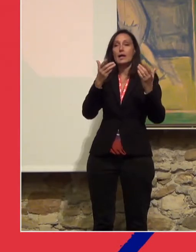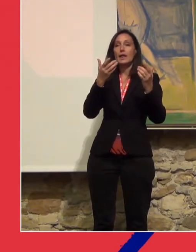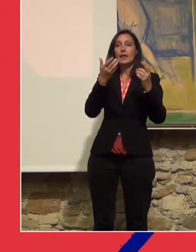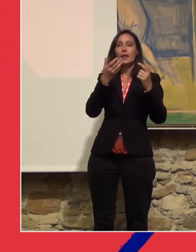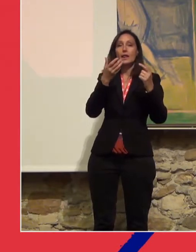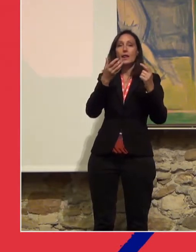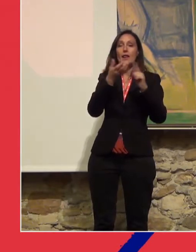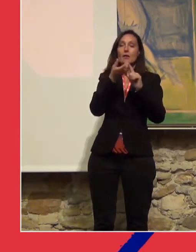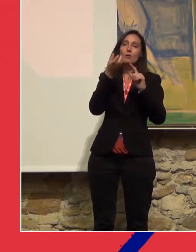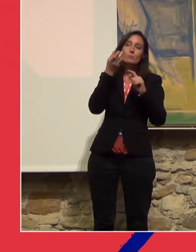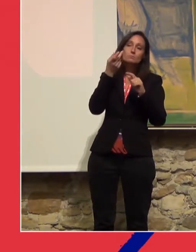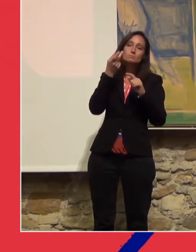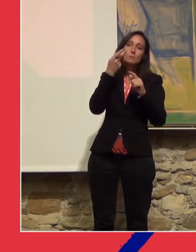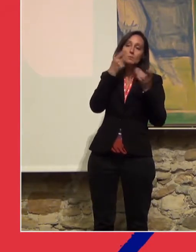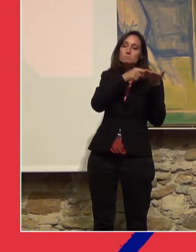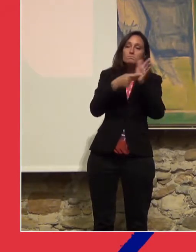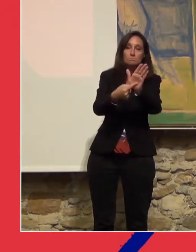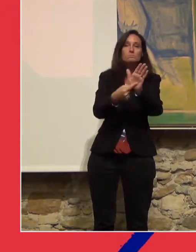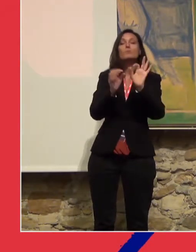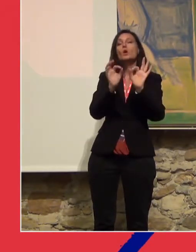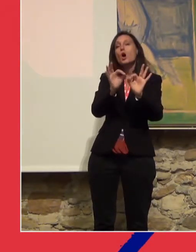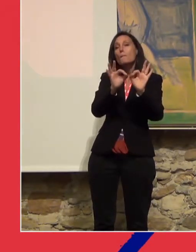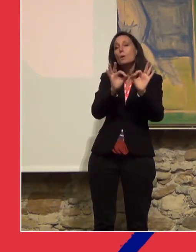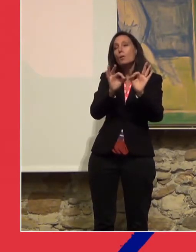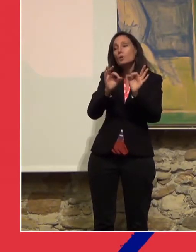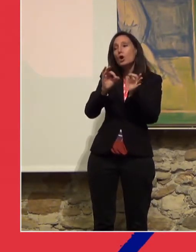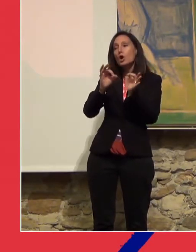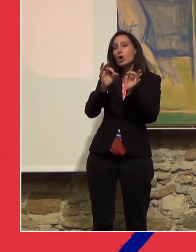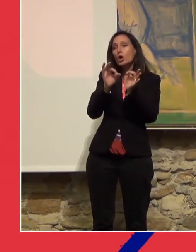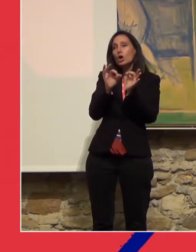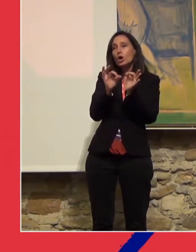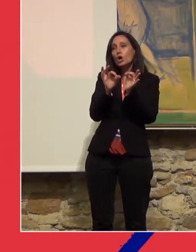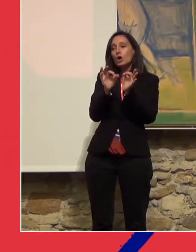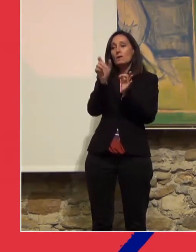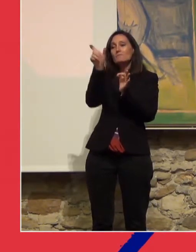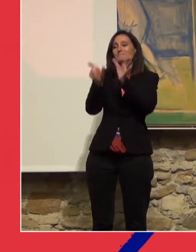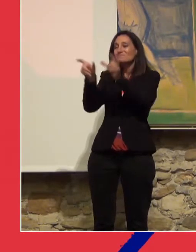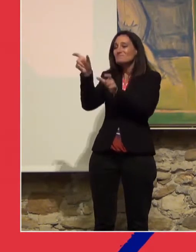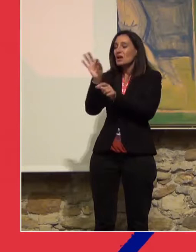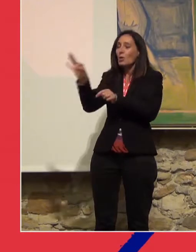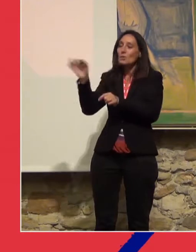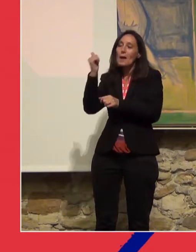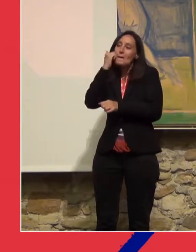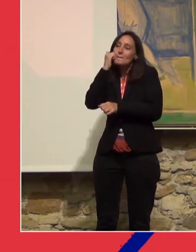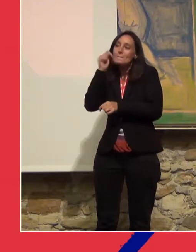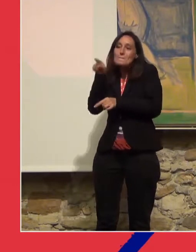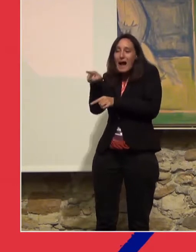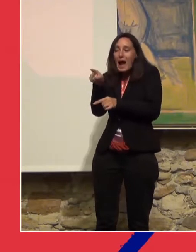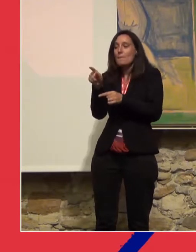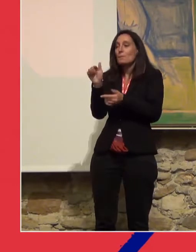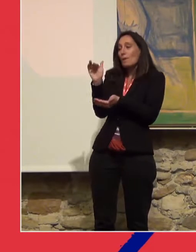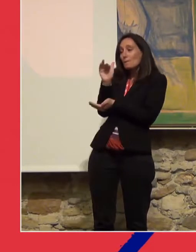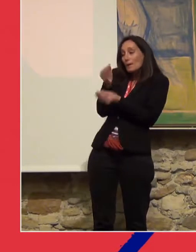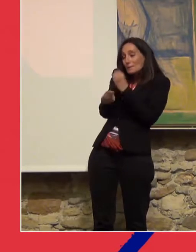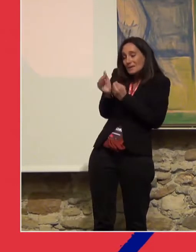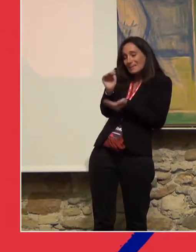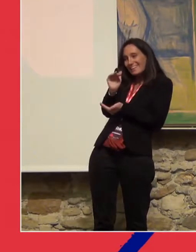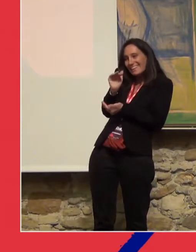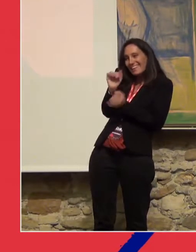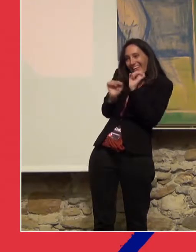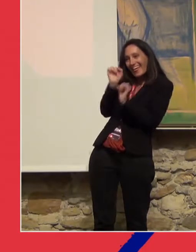la presenza di questo virus presente contemporaneamente nelle mamme, nei bambini e nella placenta.